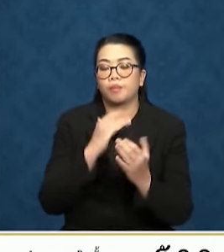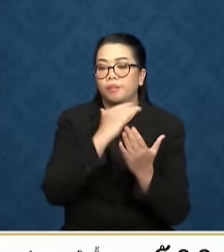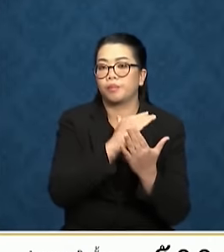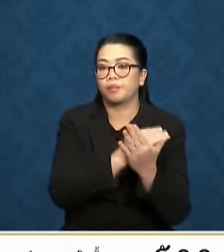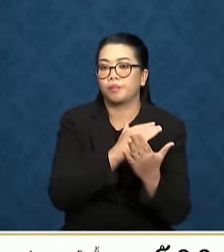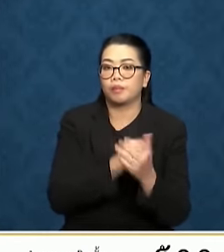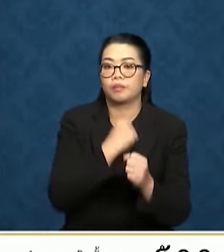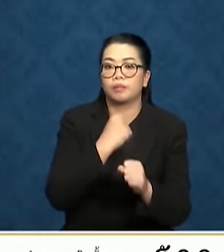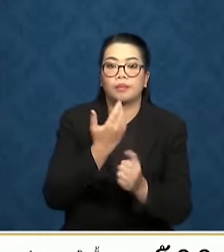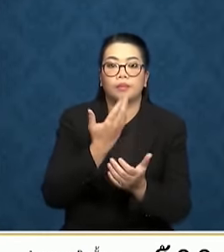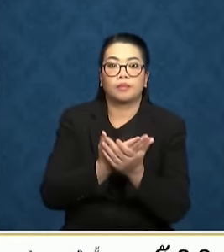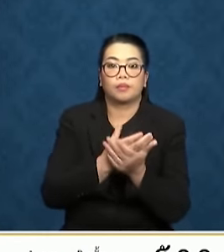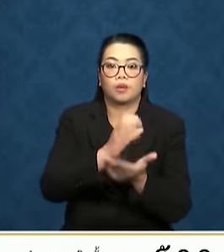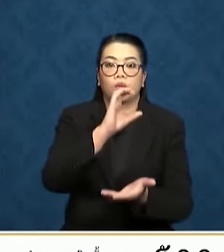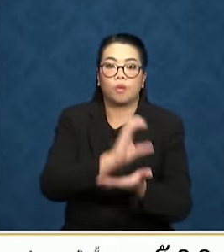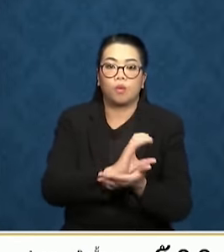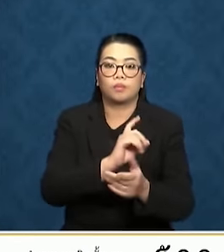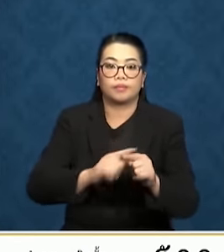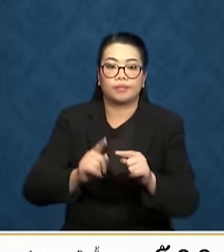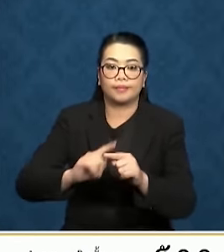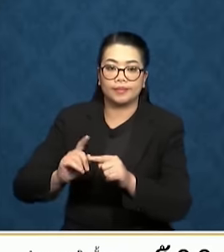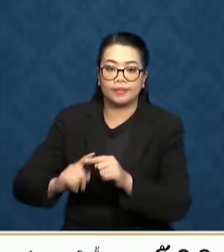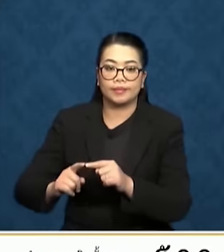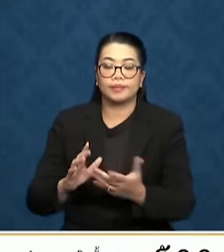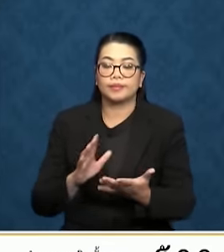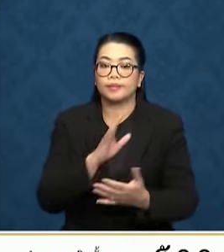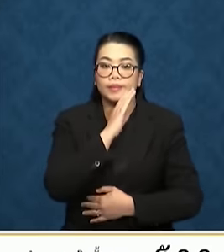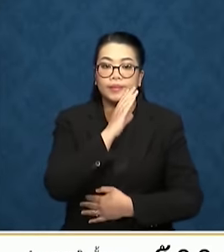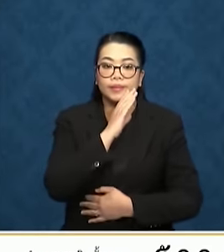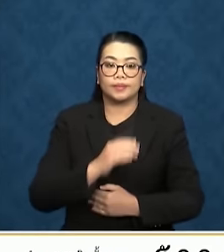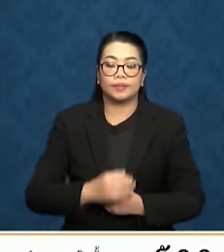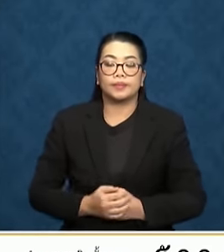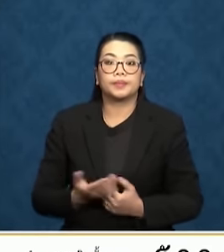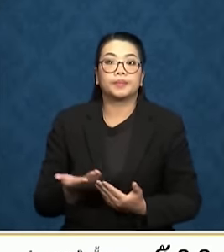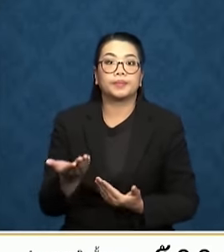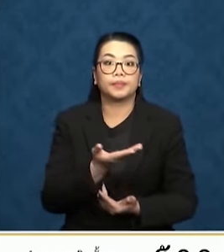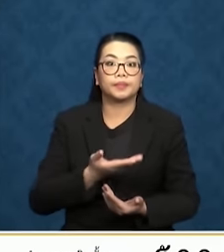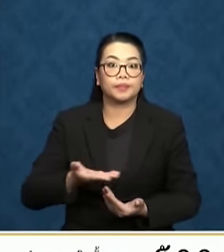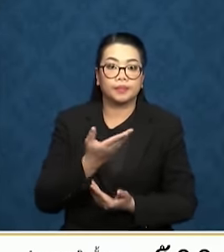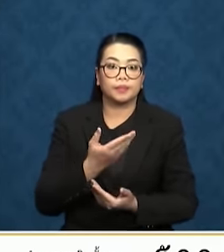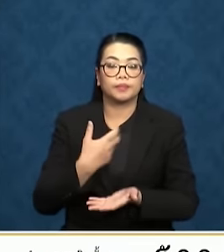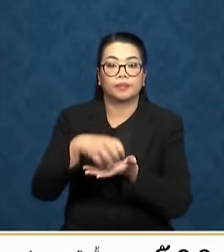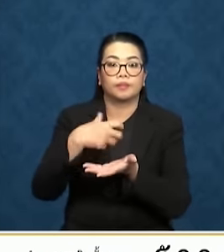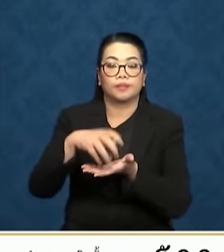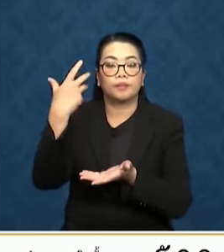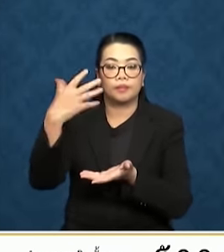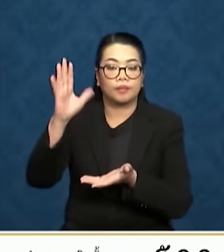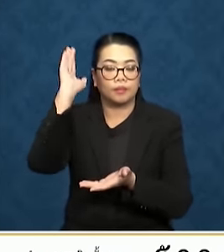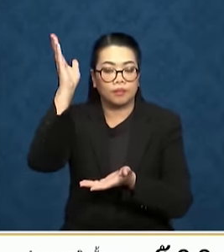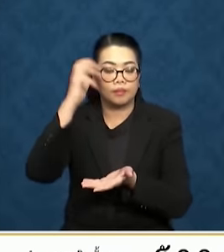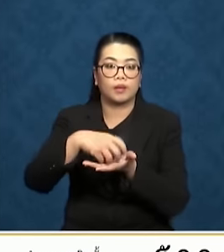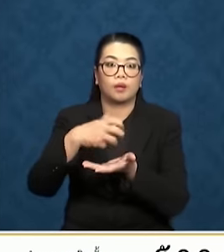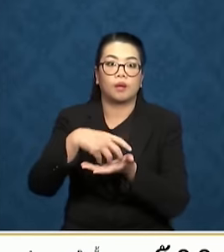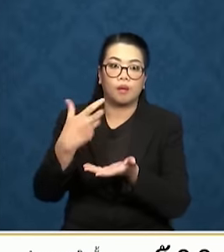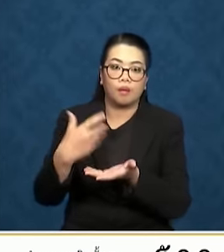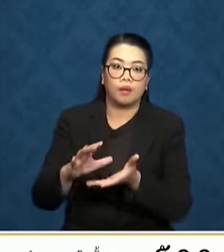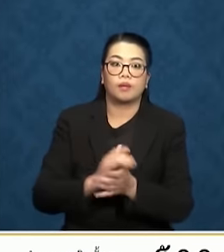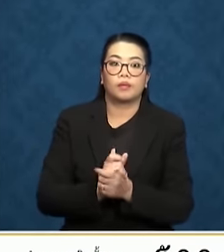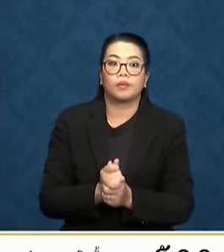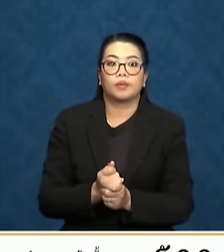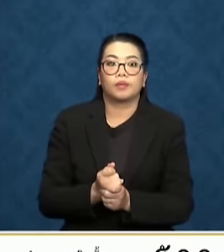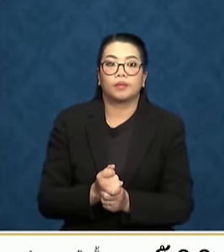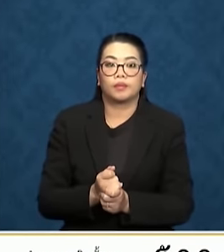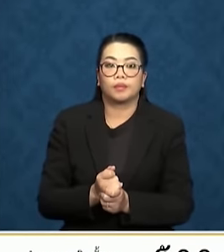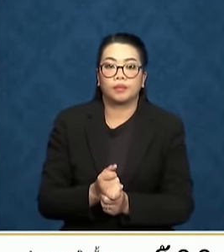ทำงบประมาณนะครับถ้าเ่อเมื่อกี้นะครับเพื่อนสมาชิกทั้งคุณรัชนกนะครับแล้วก็คุณ